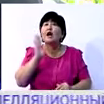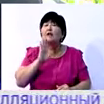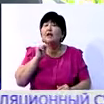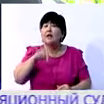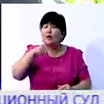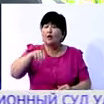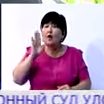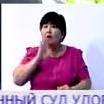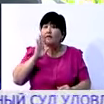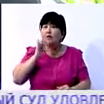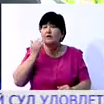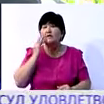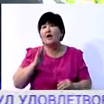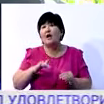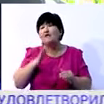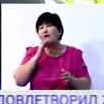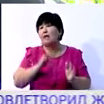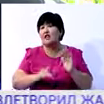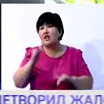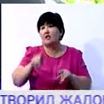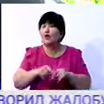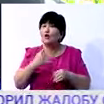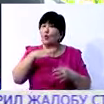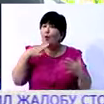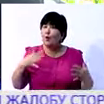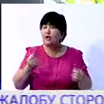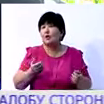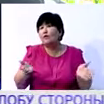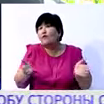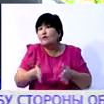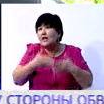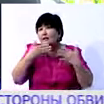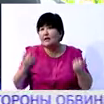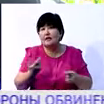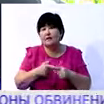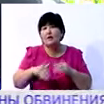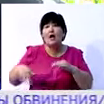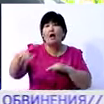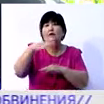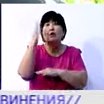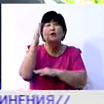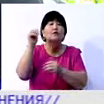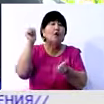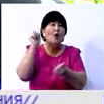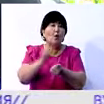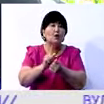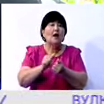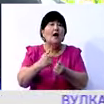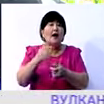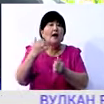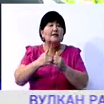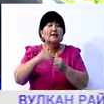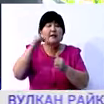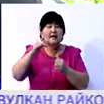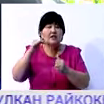как уровень грунтовых вод все время нестабилен. То очень много, то вовсе нет. Поэтому верхушка деревьев усыхает, а в средней и